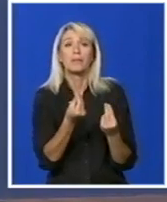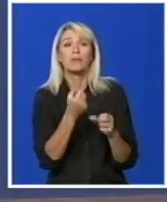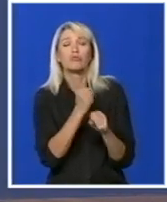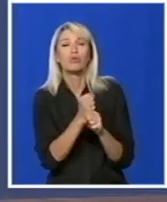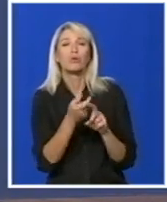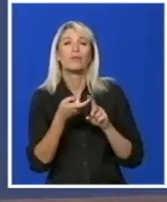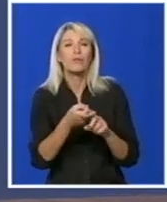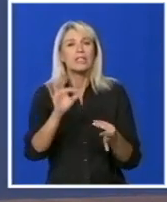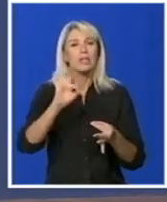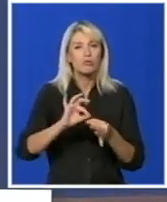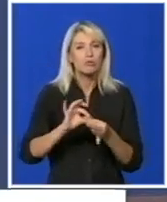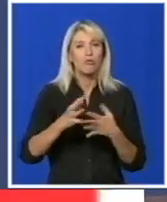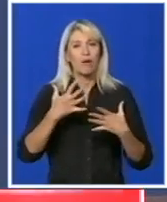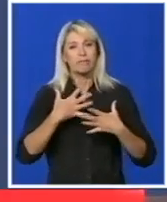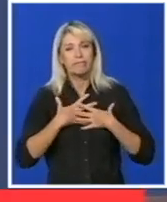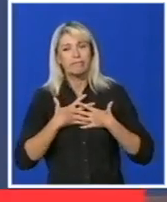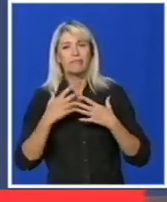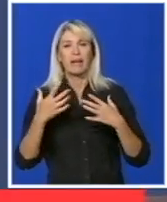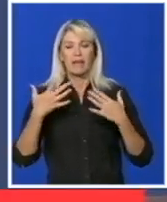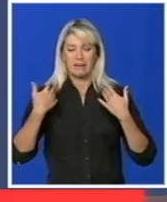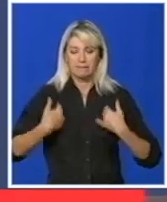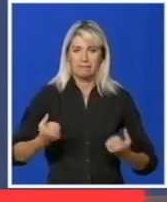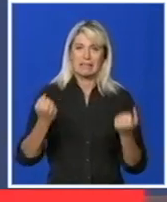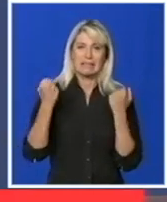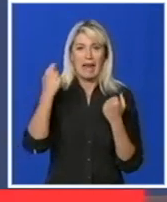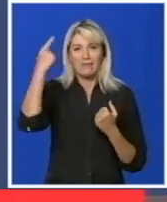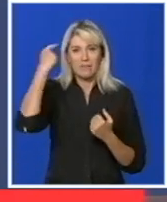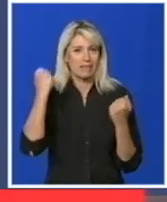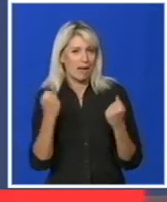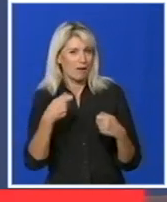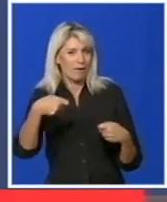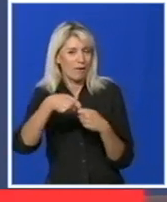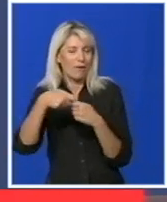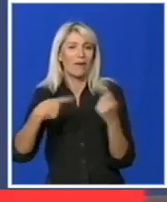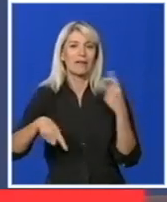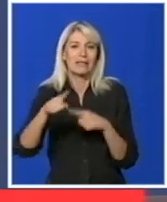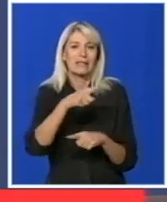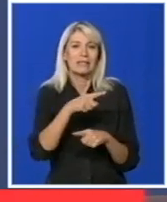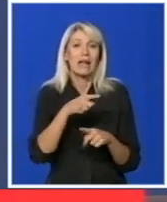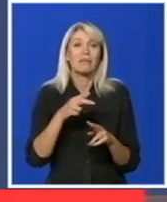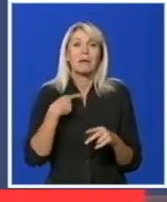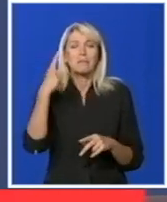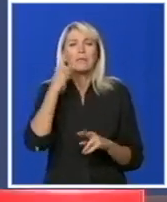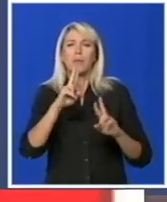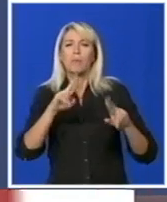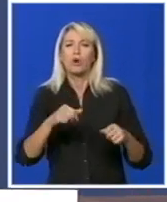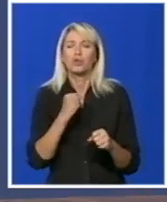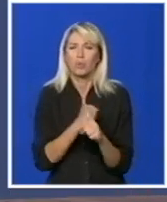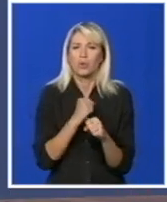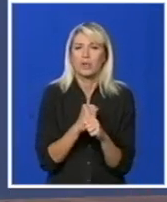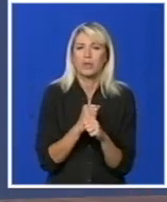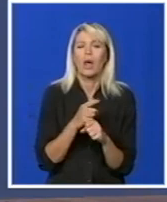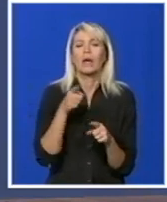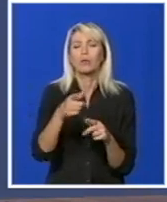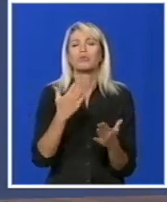zdravlja, jer jedno brez drugog ne može. I zato mislim da je moguće organizovati. To ćemo tek na